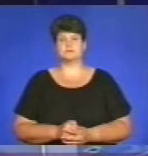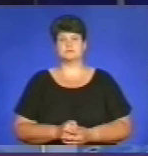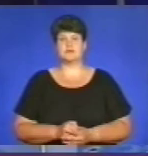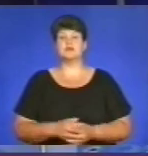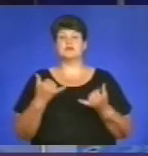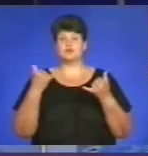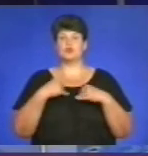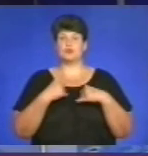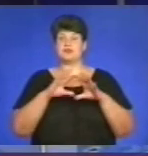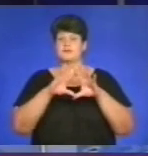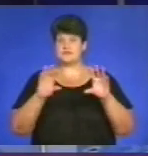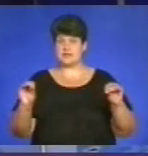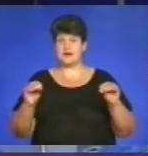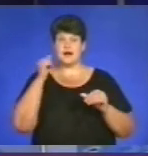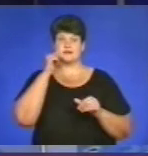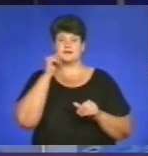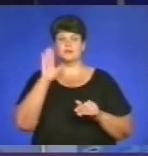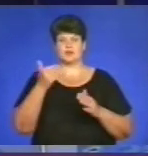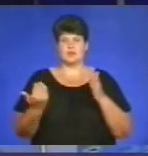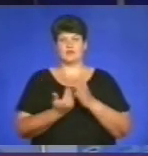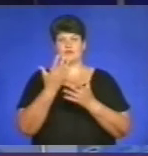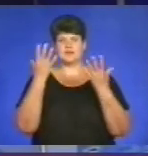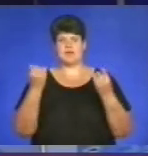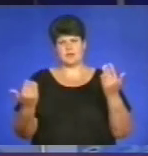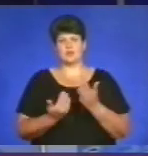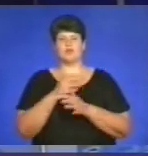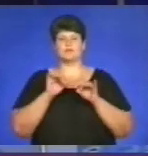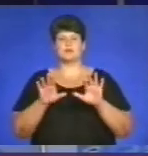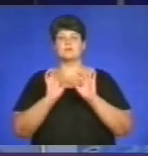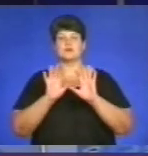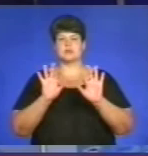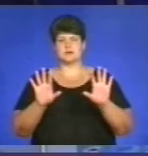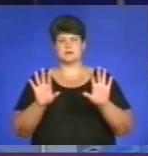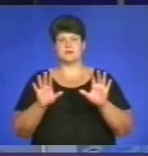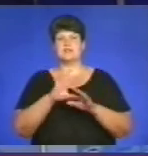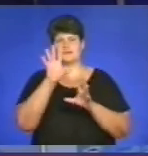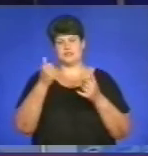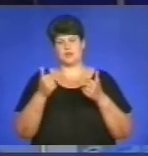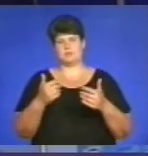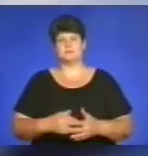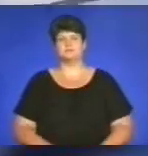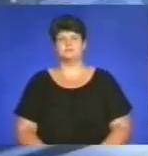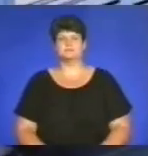На сьогодні у мене все, а завтра буде новий день і нові події, про які ми вам розкажемо. На все добре!